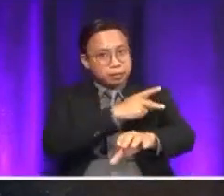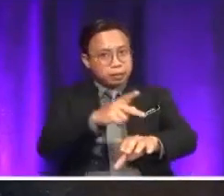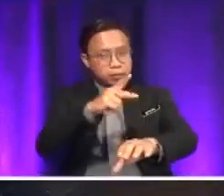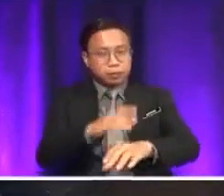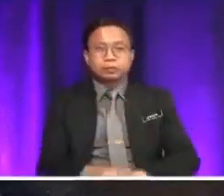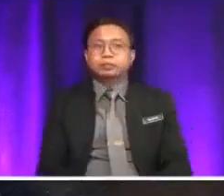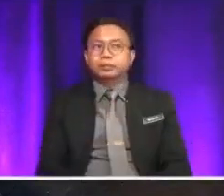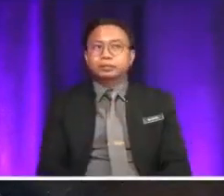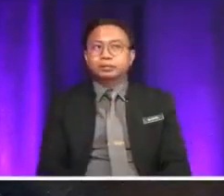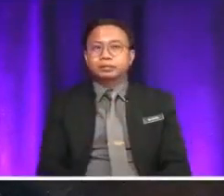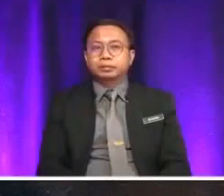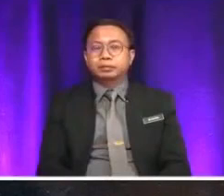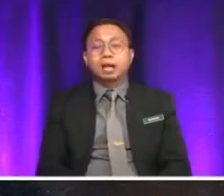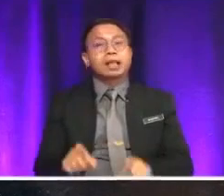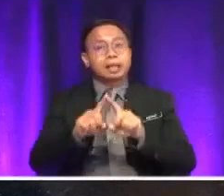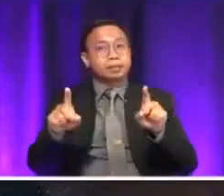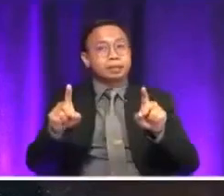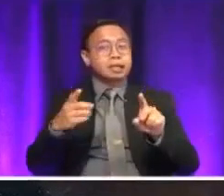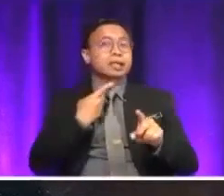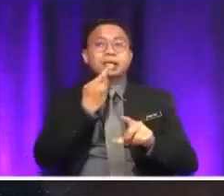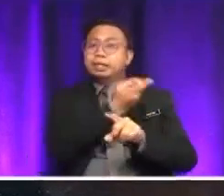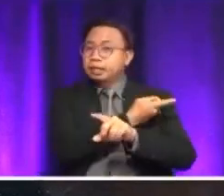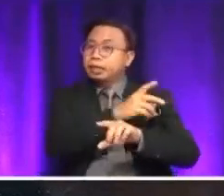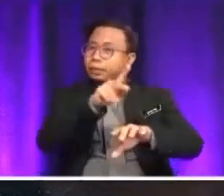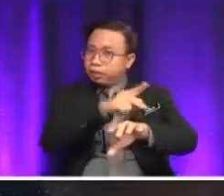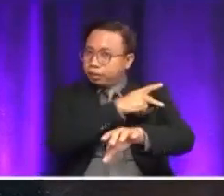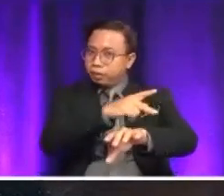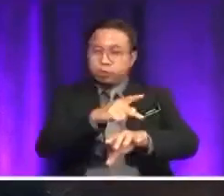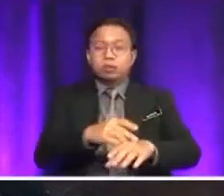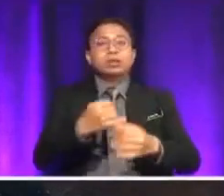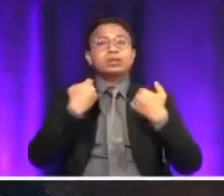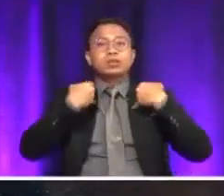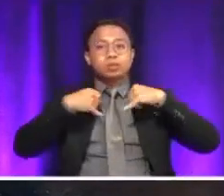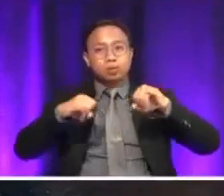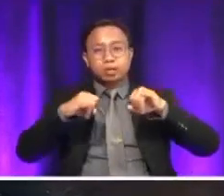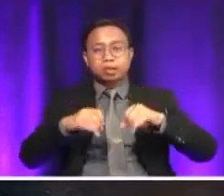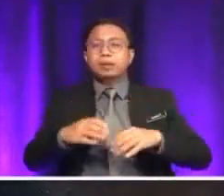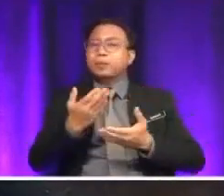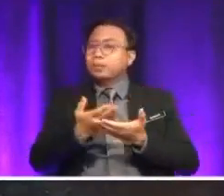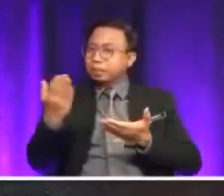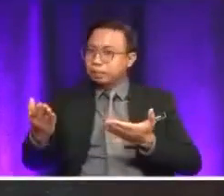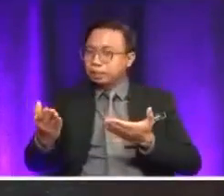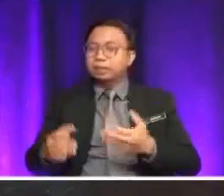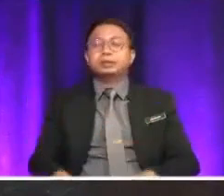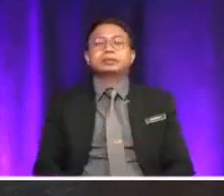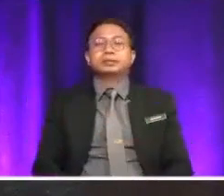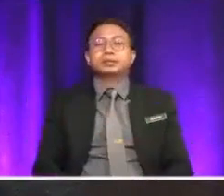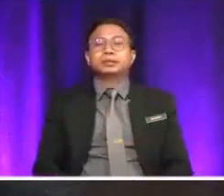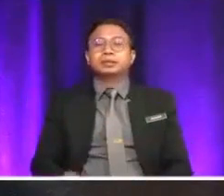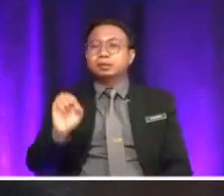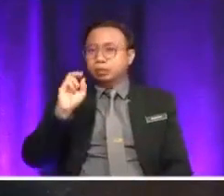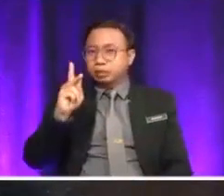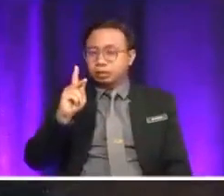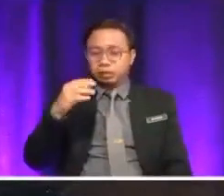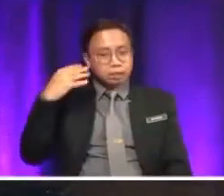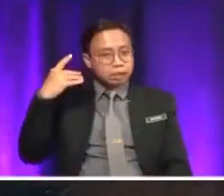berpantun. Tapi ini kita pula berpantun cikgu, betul? Kita macam berjual lah. Iya, berjual beli, jual beli, jual beli. Okey,